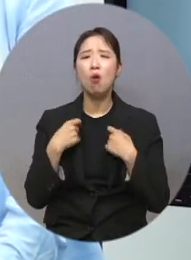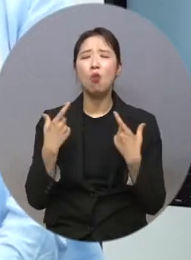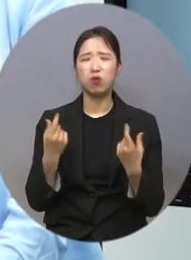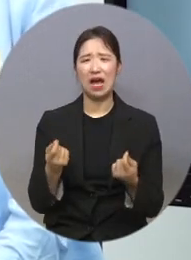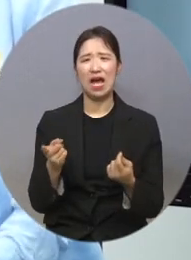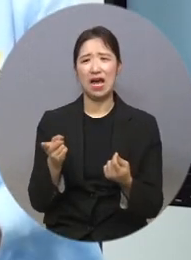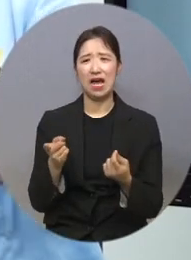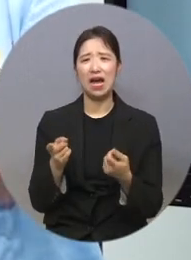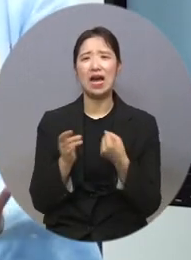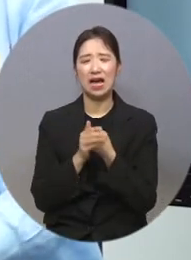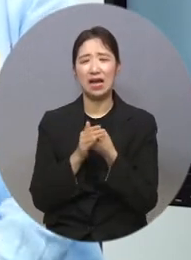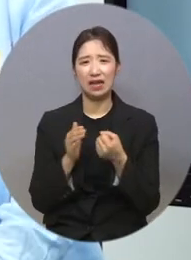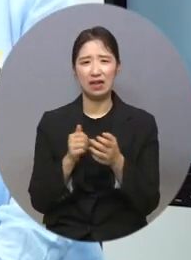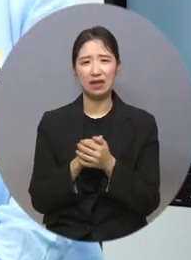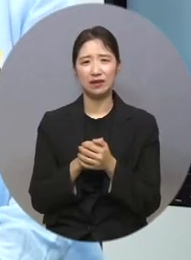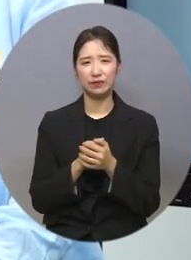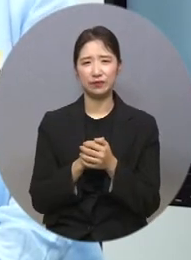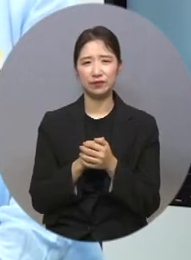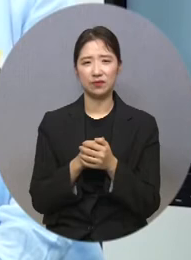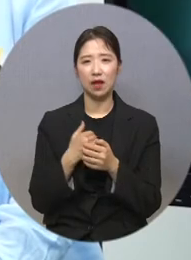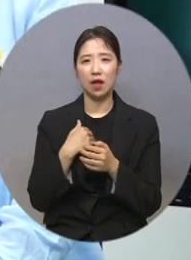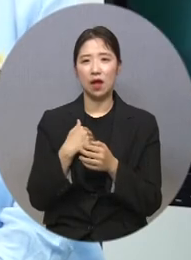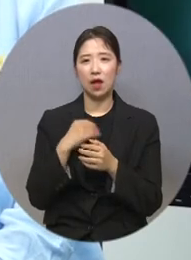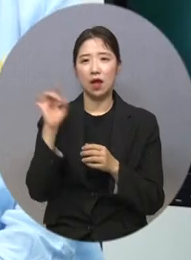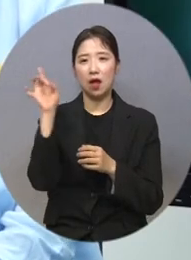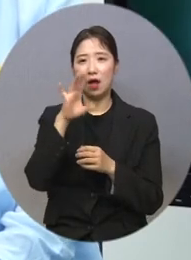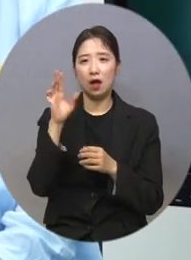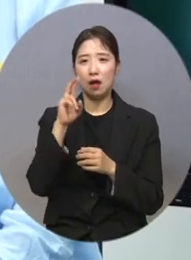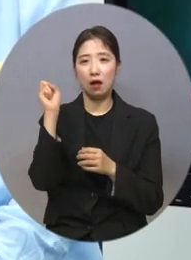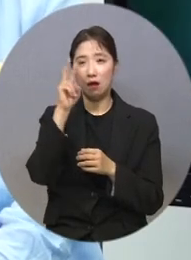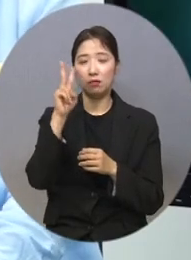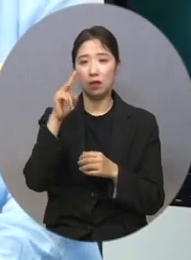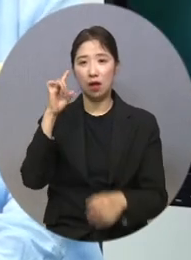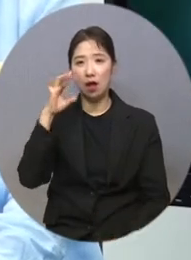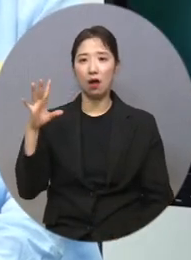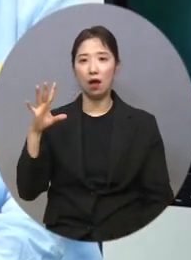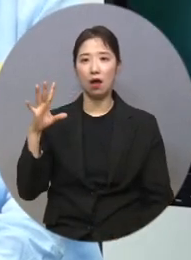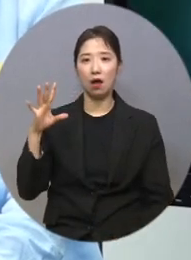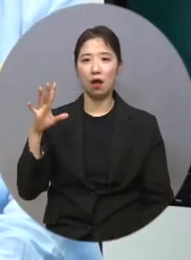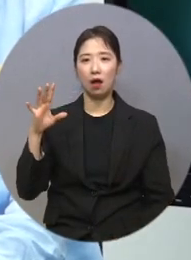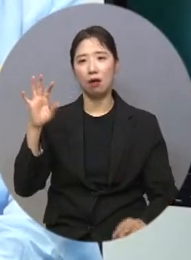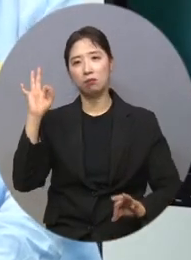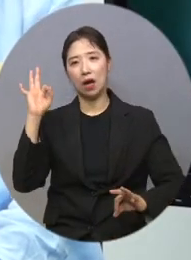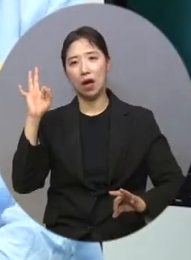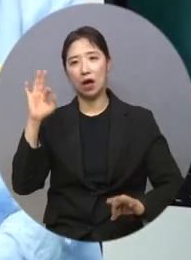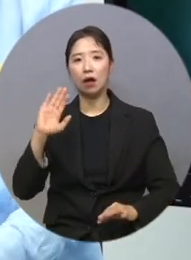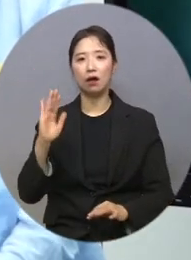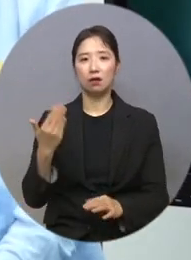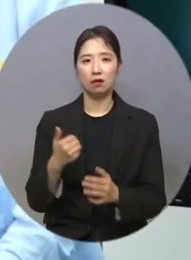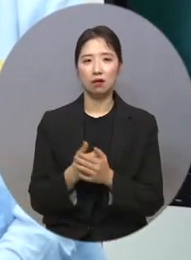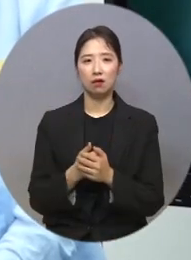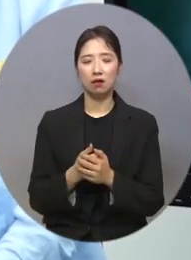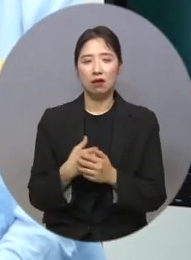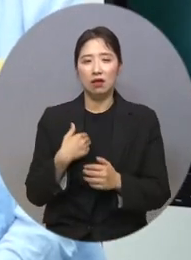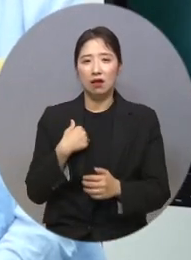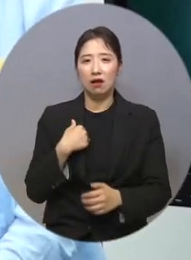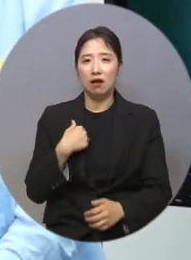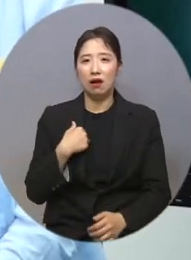엄마 옷. 우리 엄마 옷이에요. 그래서 내가 갑자기 얼음이 된 거예요. 제가 갑자기 얼음이